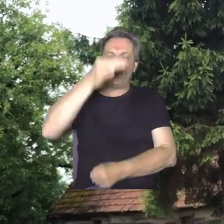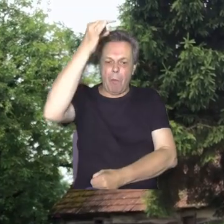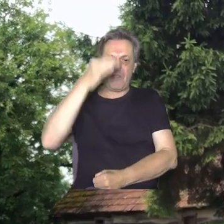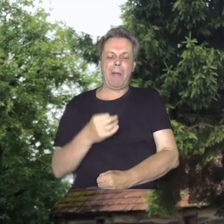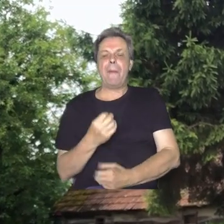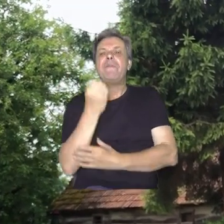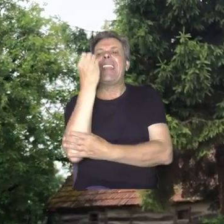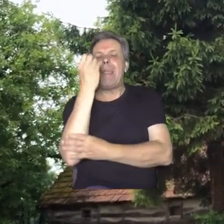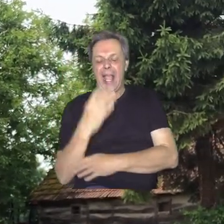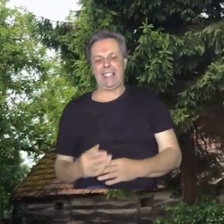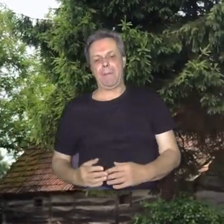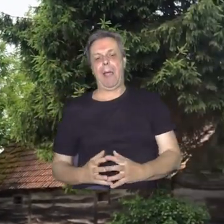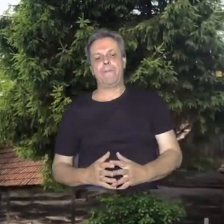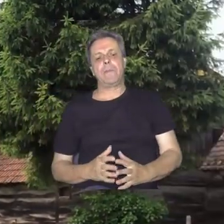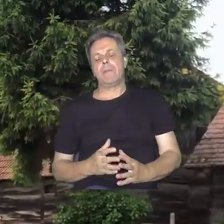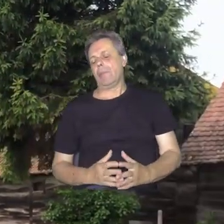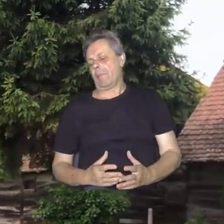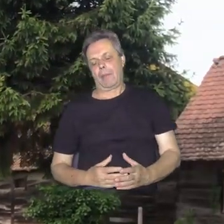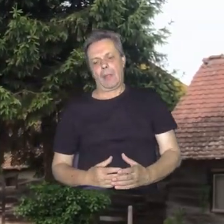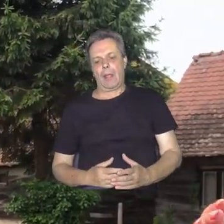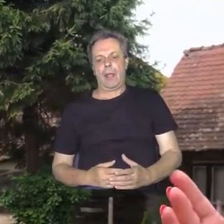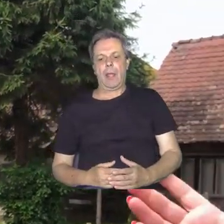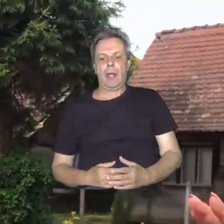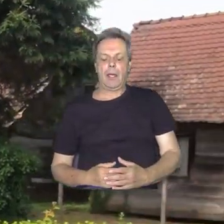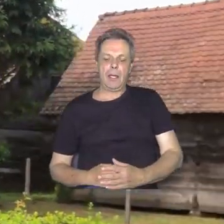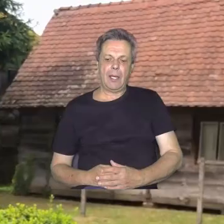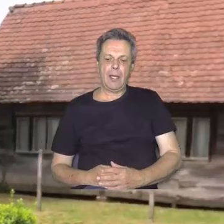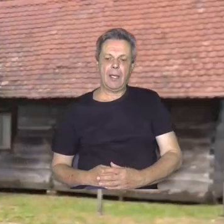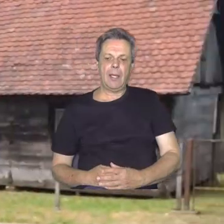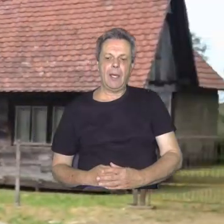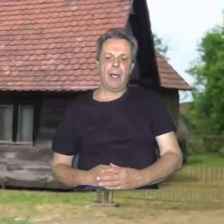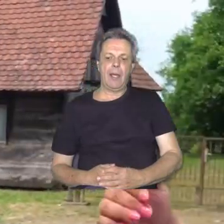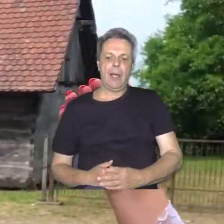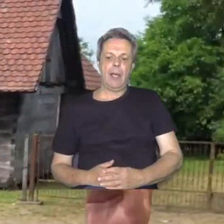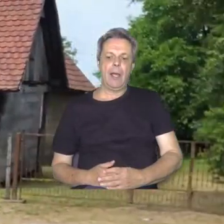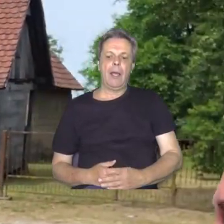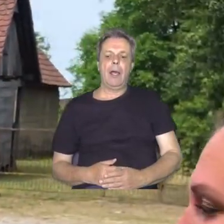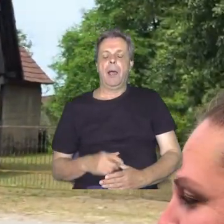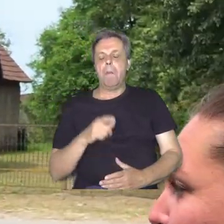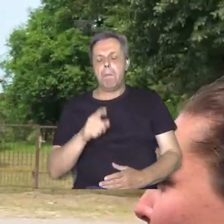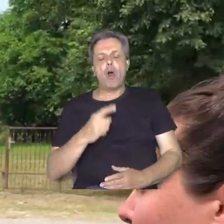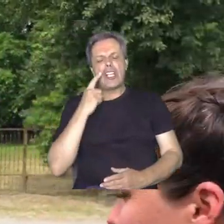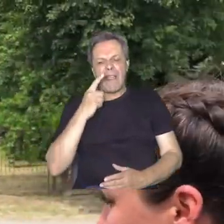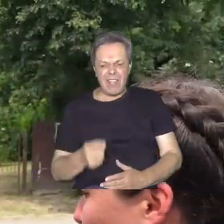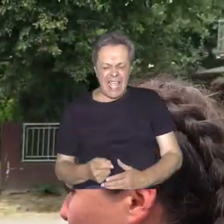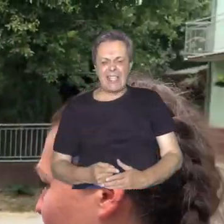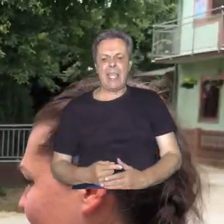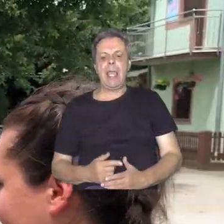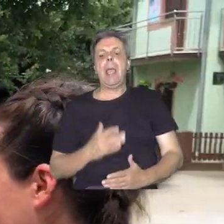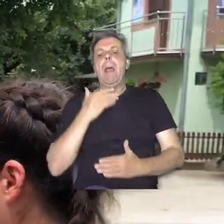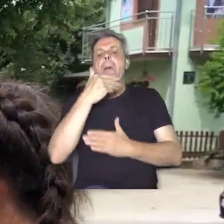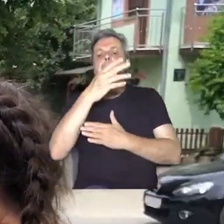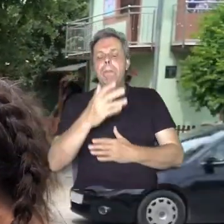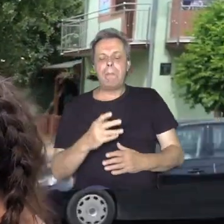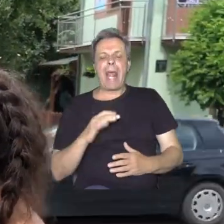i na dimnjacima kuća i vrlo je česta. Ako krenete od zavičajnog muzeja, tamo prema Karlovcu, možete vidjeti da gotovo